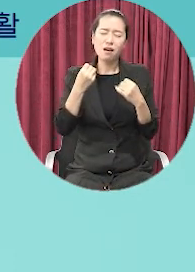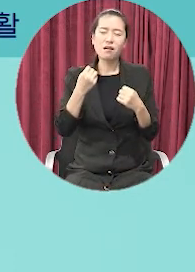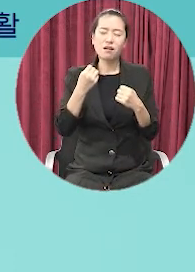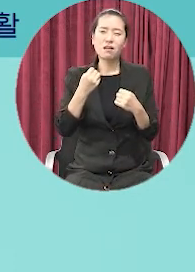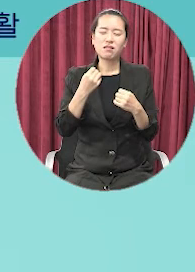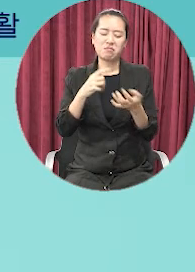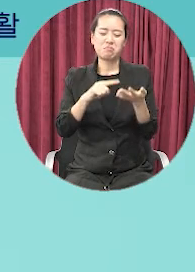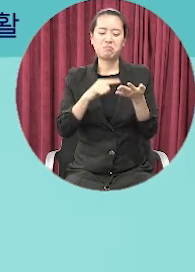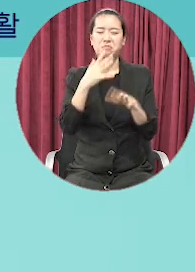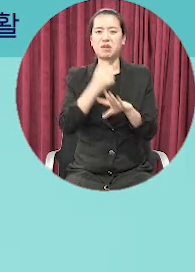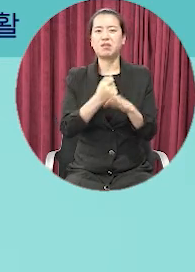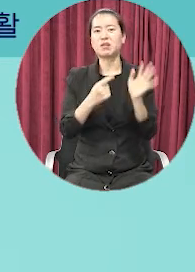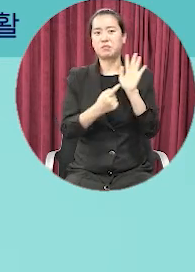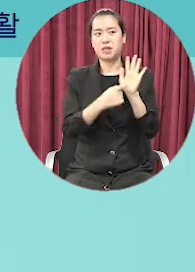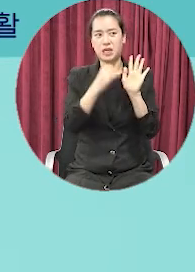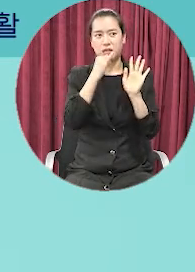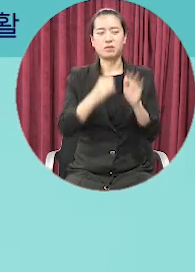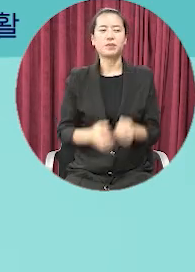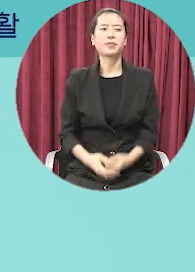있었습니다.